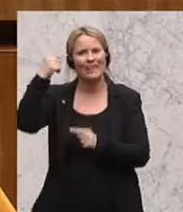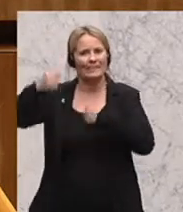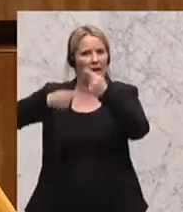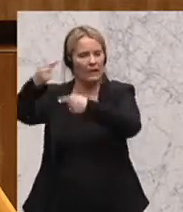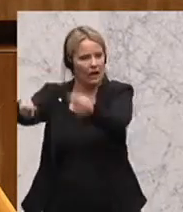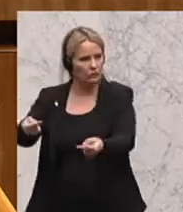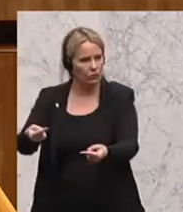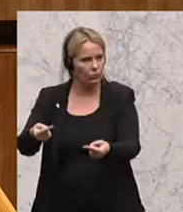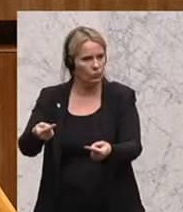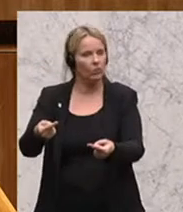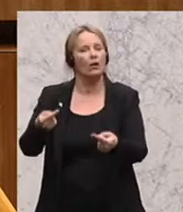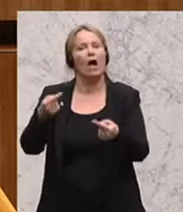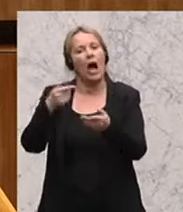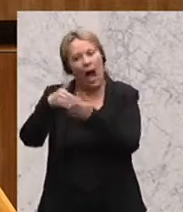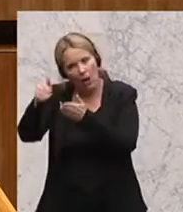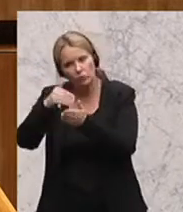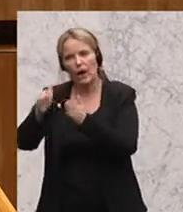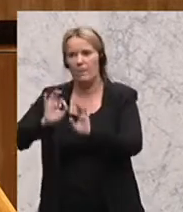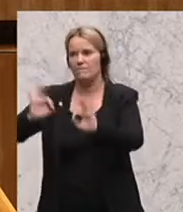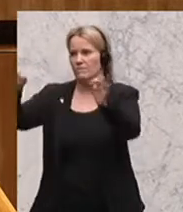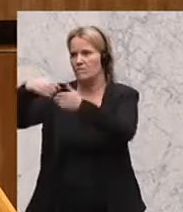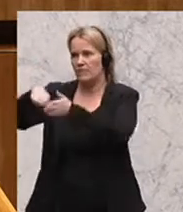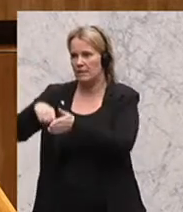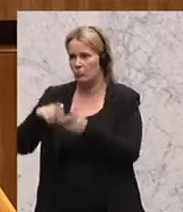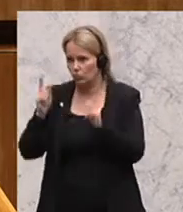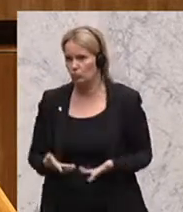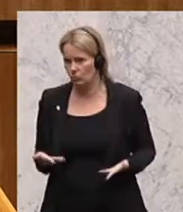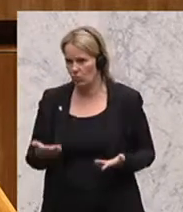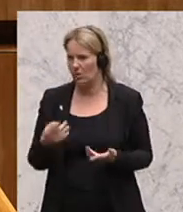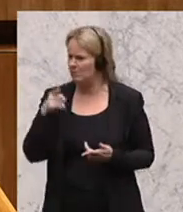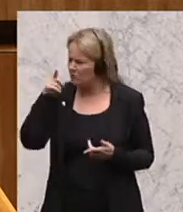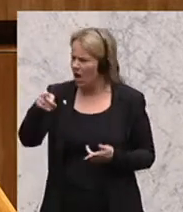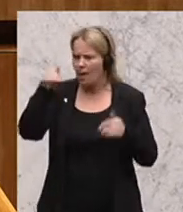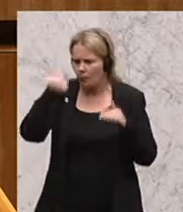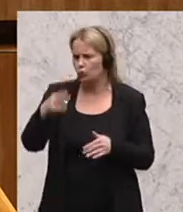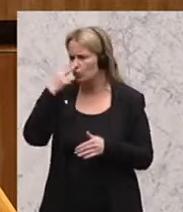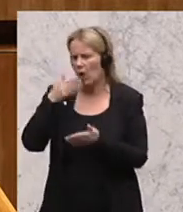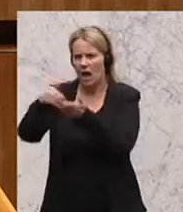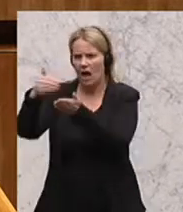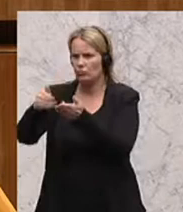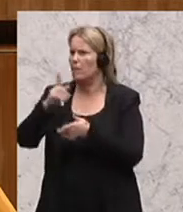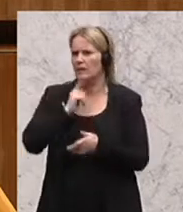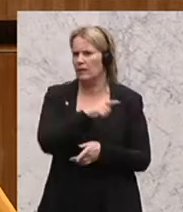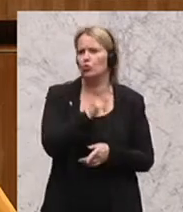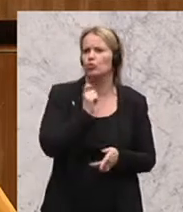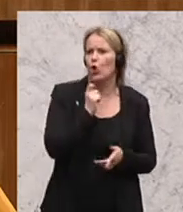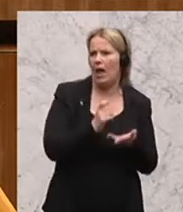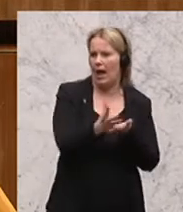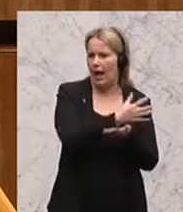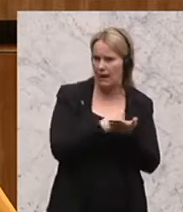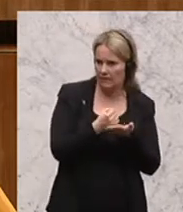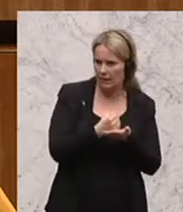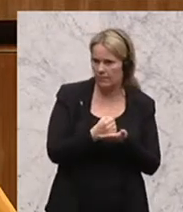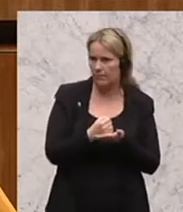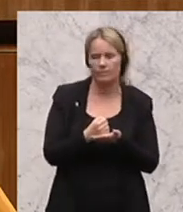Generation, eine Ausgabenoptimierung durchzuführen. Hier müssen die Ansätze gesetzt werden und nicht bei den Steuereinnahmen,